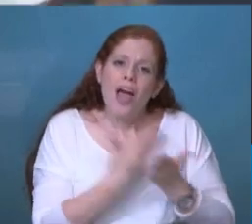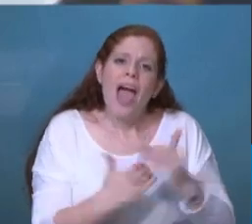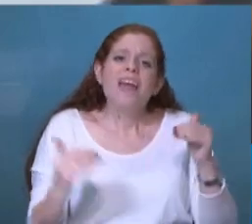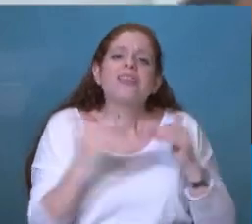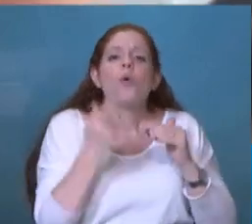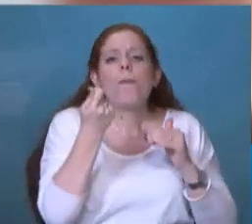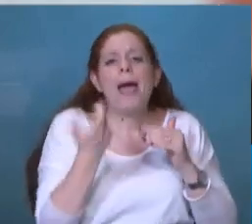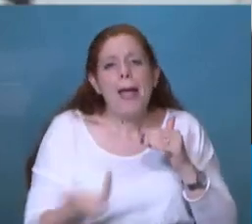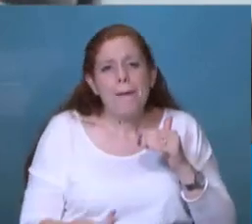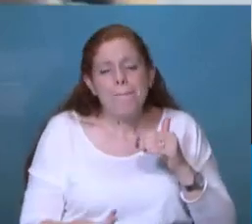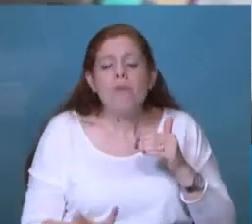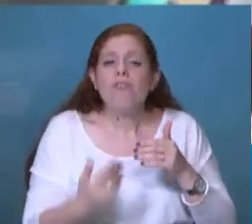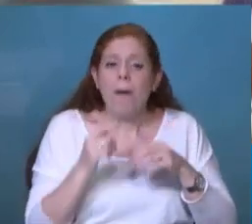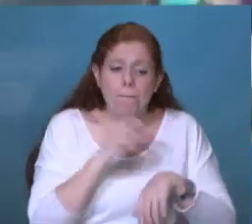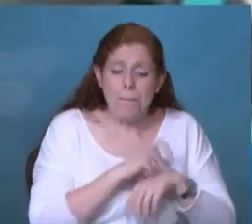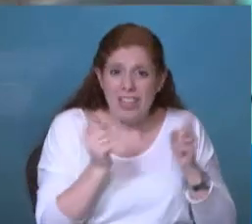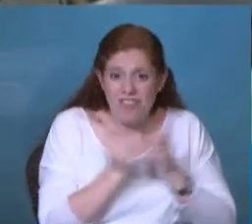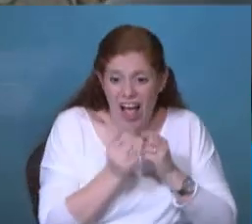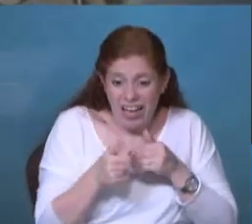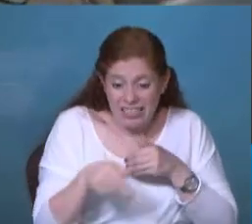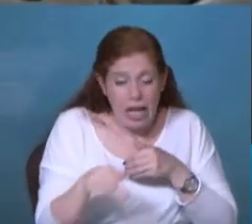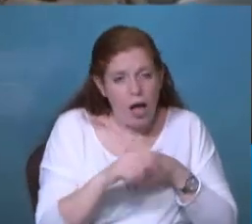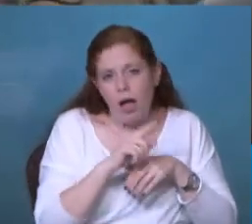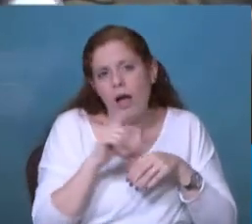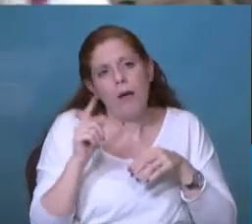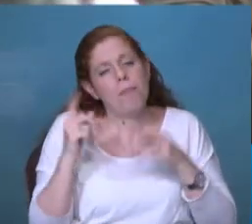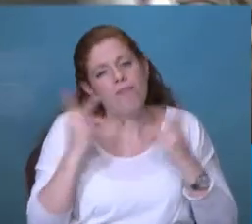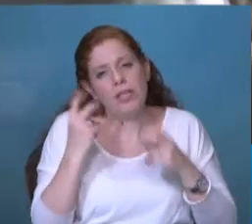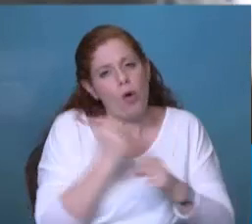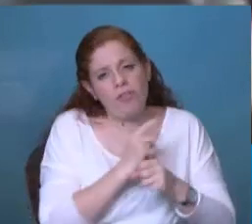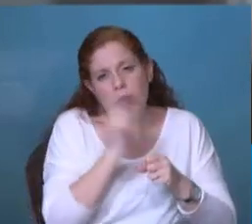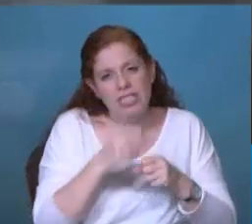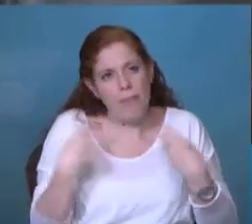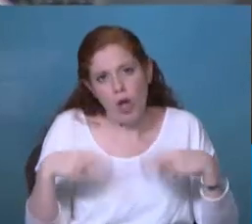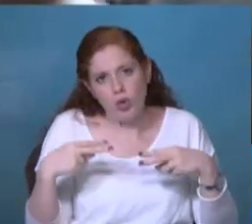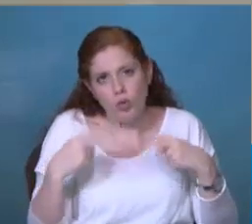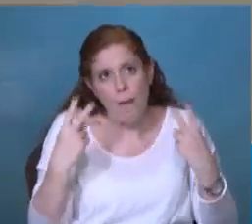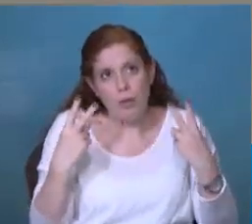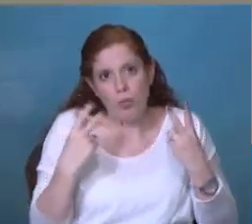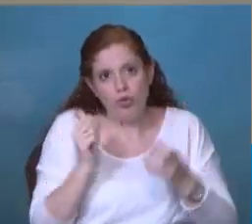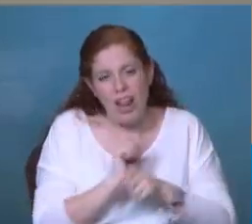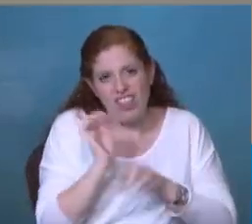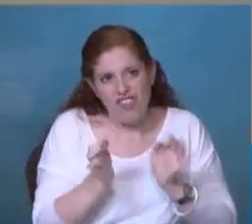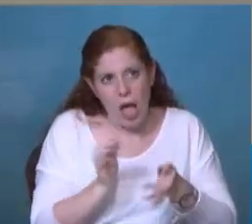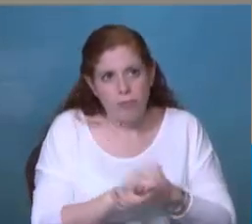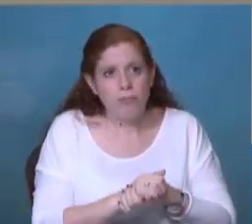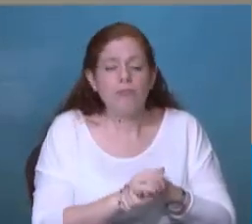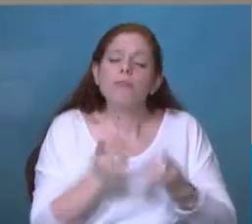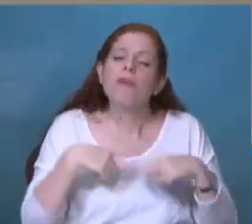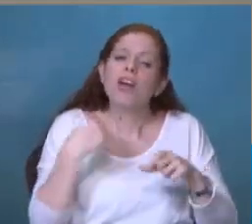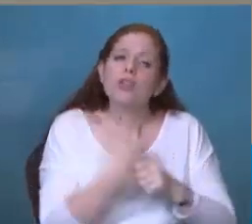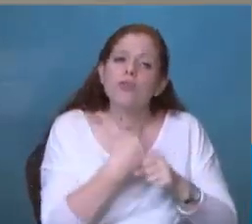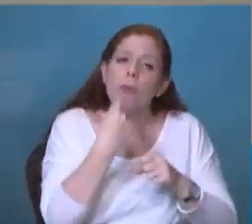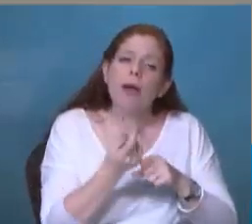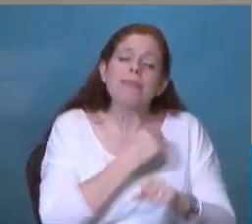מחירים, ובטווח הקצר אני לא חושב בוודאי לא העובדים לא צריכים לחשוש מהמשמעות של התביעה הזו. בוועד העובדים אמרו לנו היום, צר